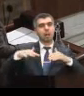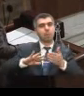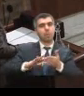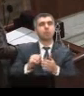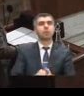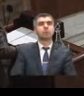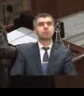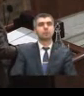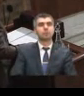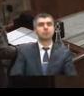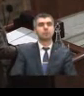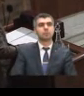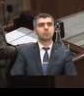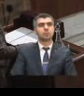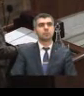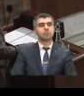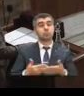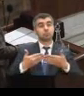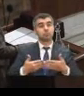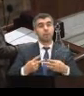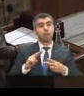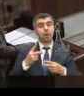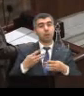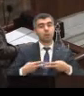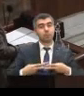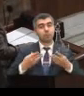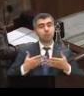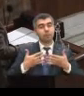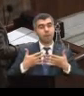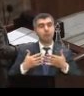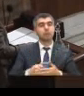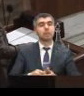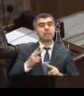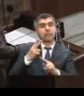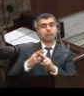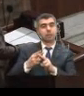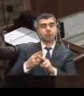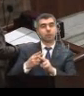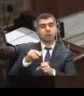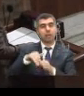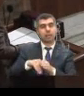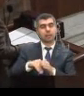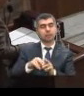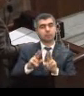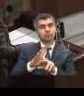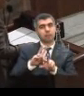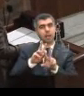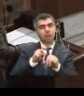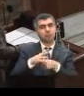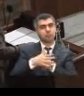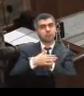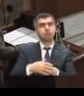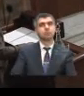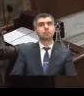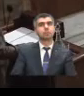المحترمين، يسعدني في البداية أن أتدخل باسم فريق التجمع الدستوري